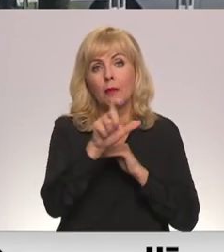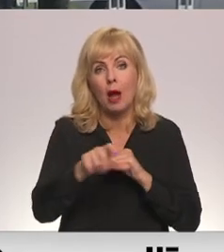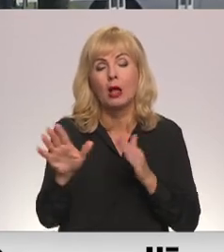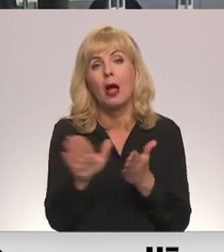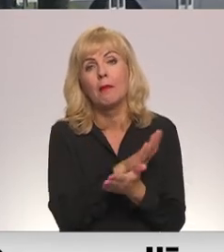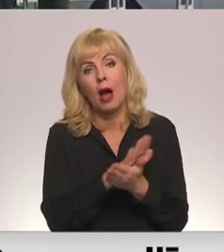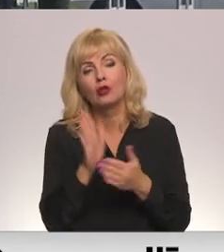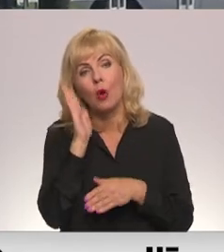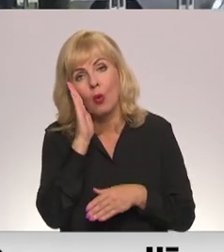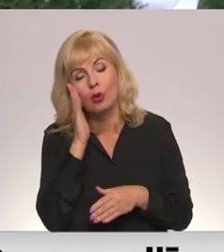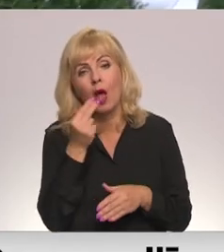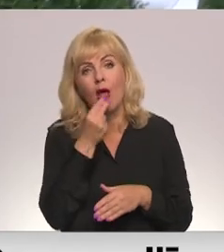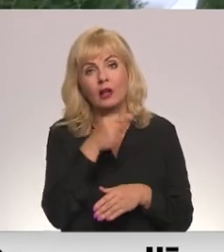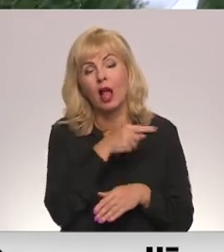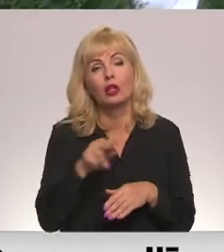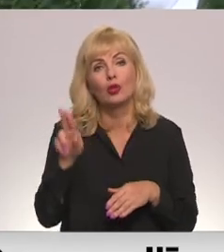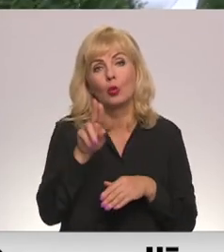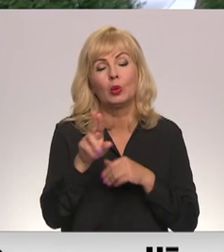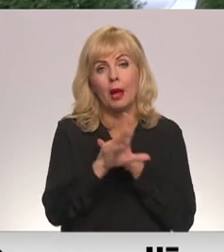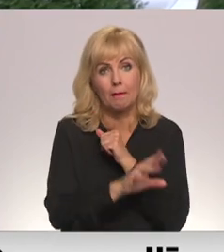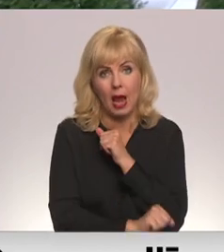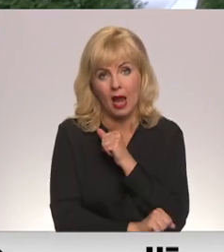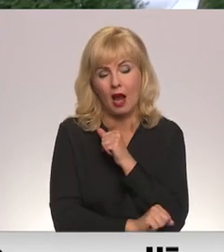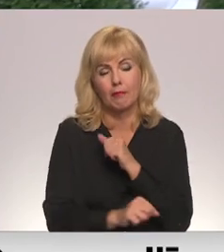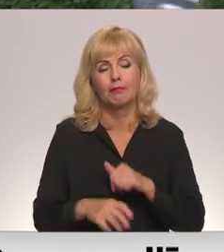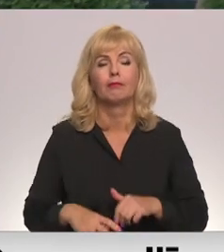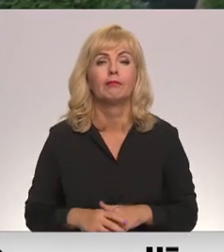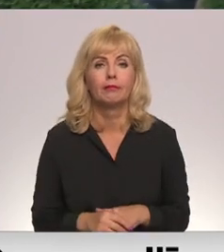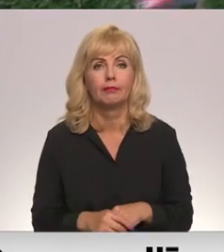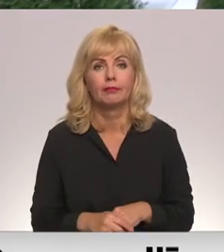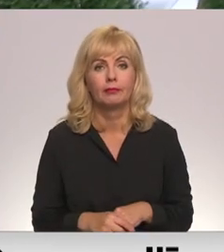bezmaksas izmitināšanu un ēdināšanu līdz jūnija beigām. Sintija Lukjanska, Aleksandrs Fedotovs, LRT.